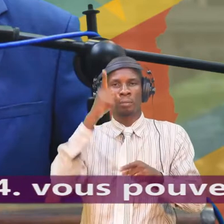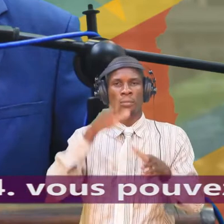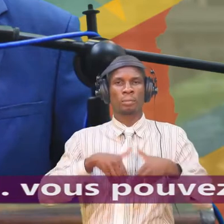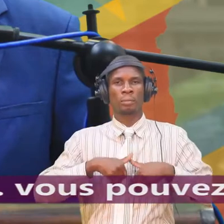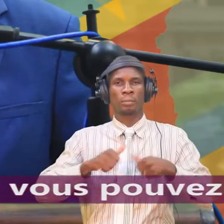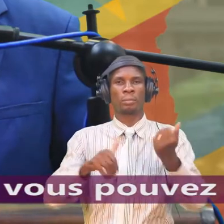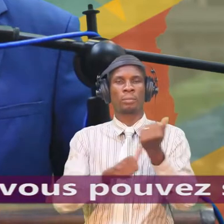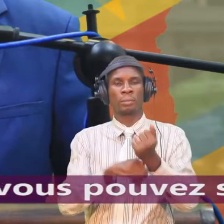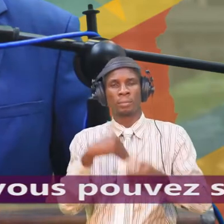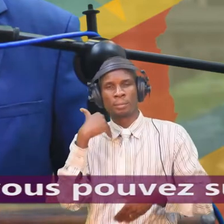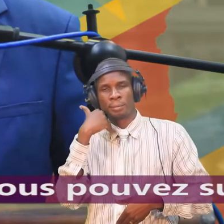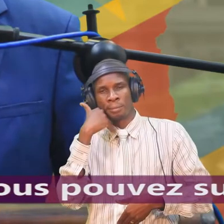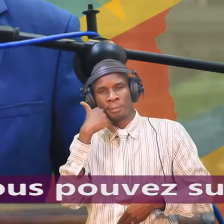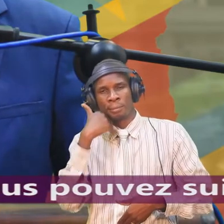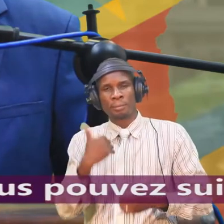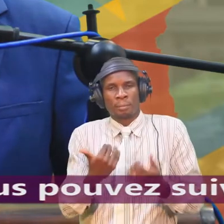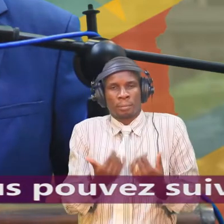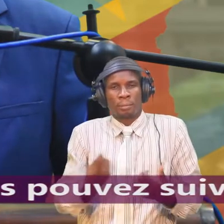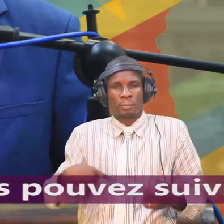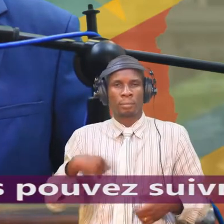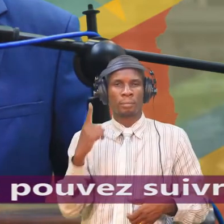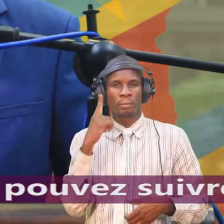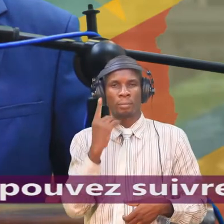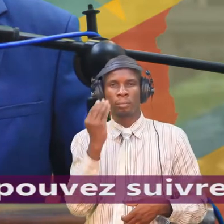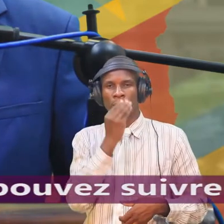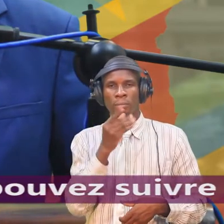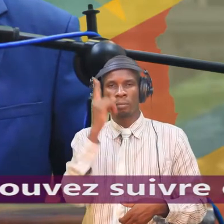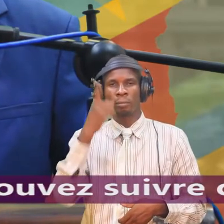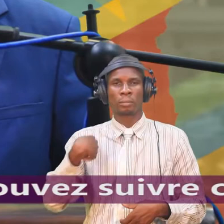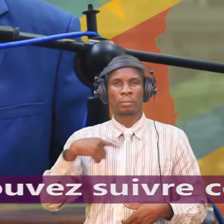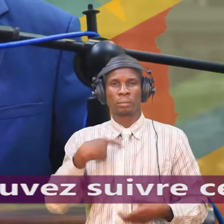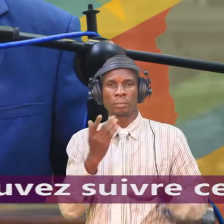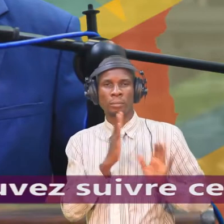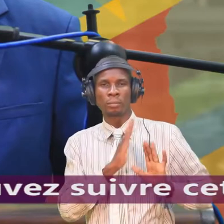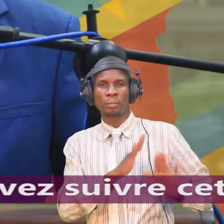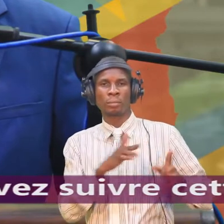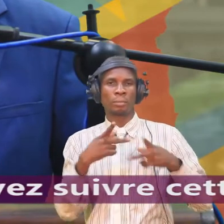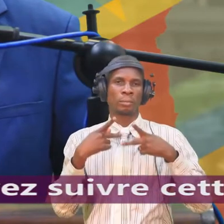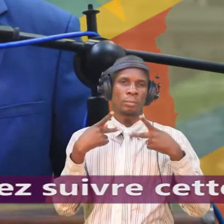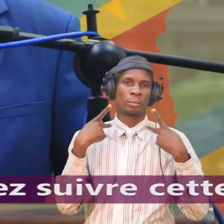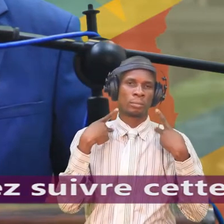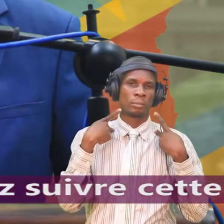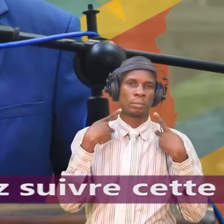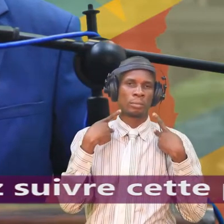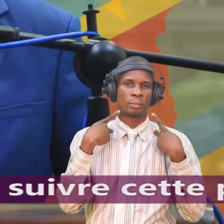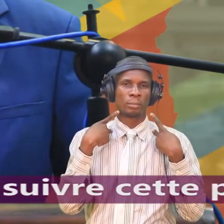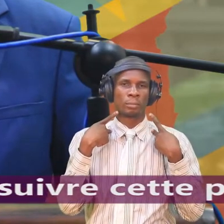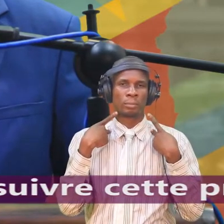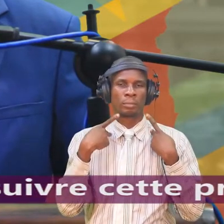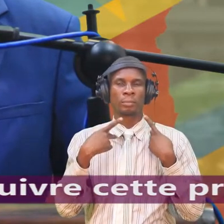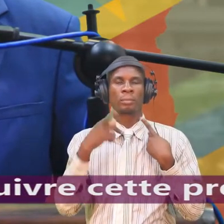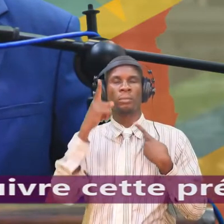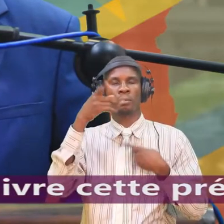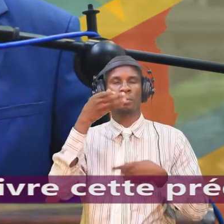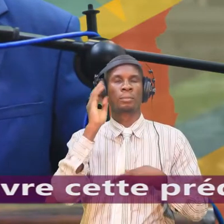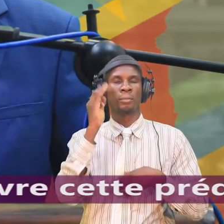ceux qui sont Na malades. Wote Maintenant wanaozunguliwa que nous na voulons écouter ta magonjwa parole, uwape uponyaji. Nous voulons abandonner l'instrument que tu es en train d'utiliser